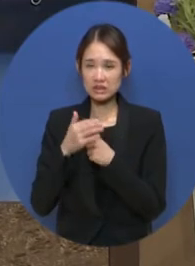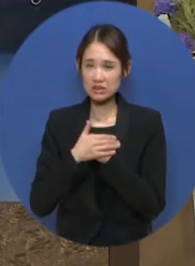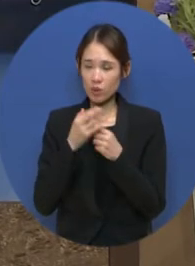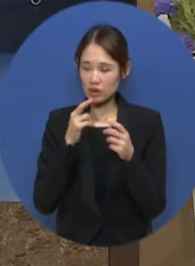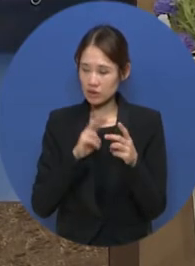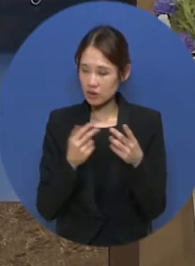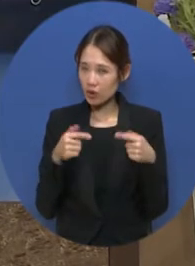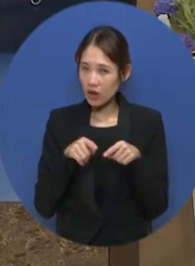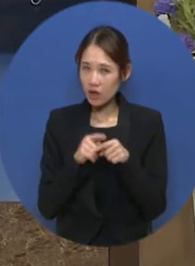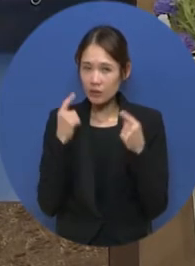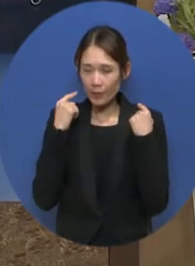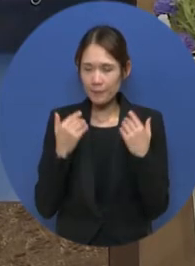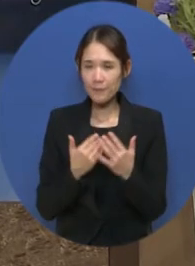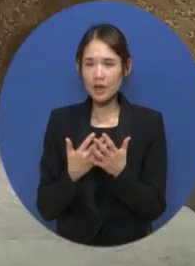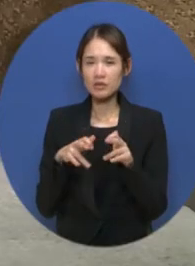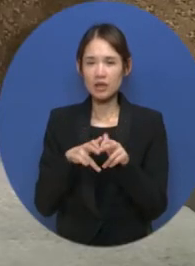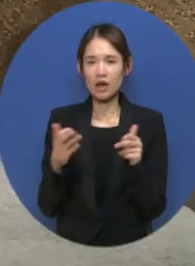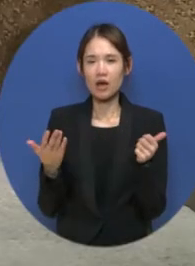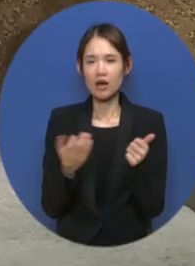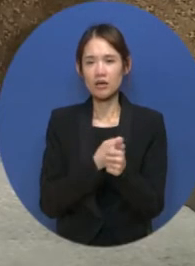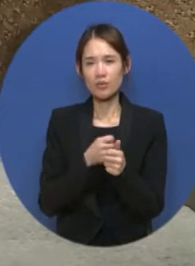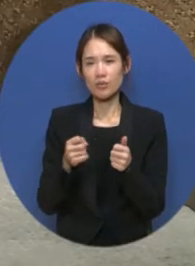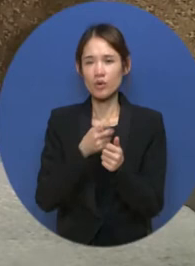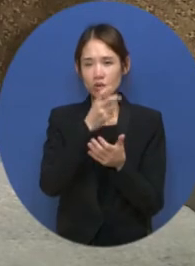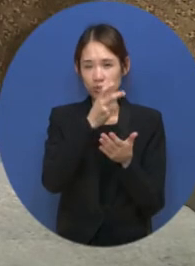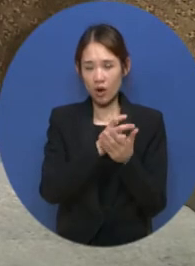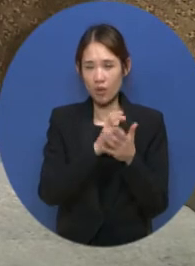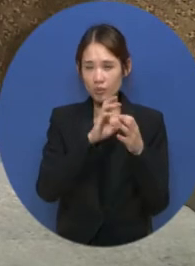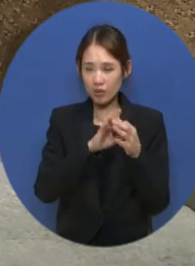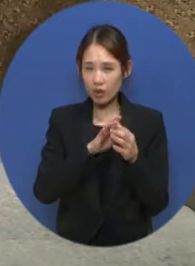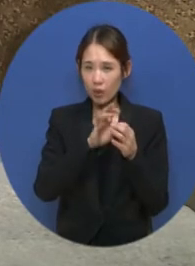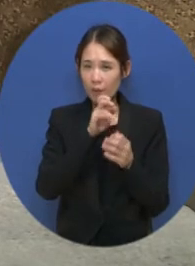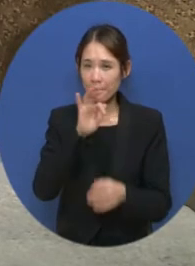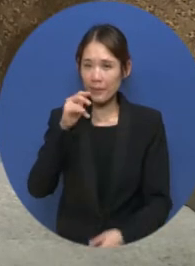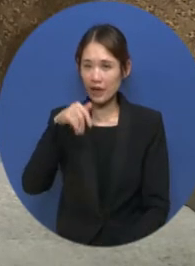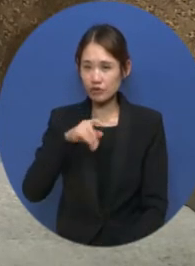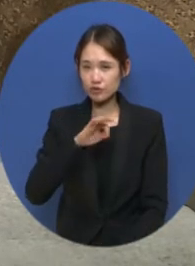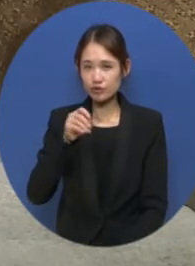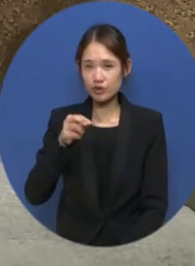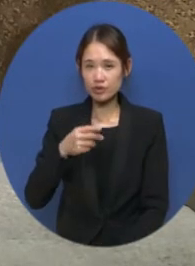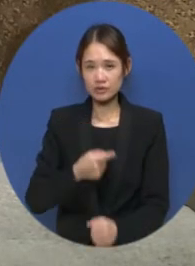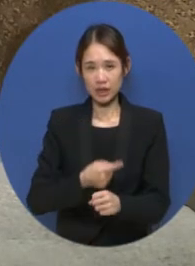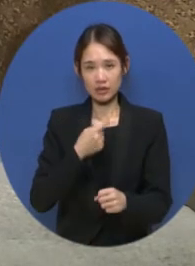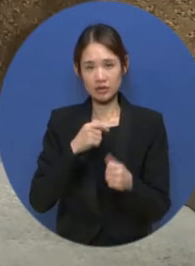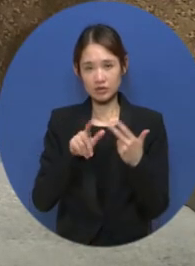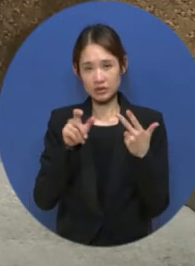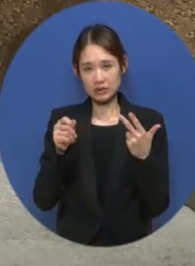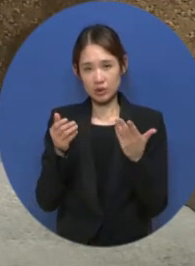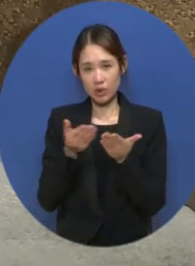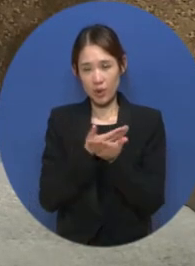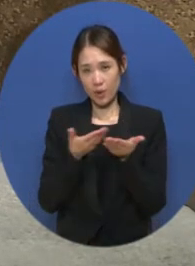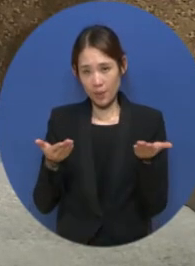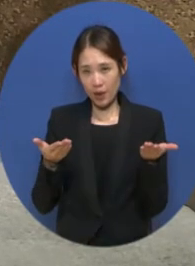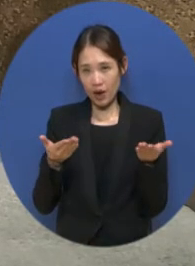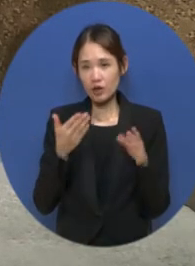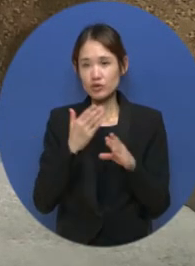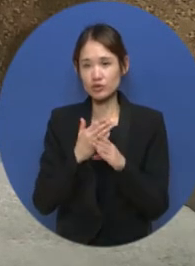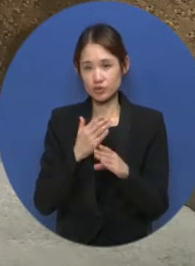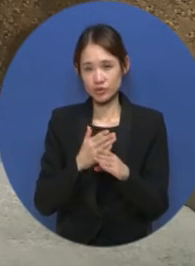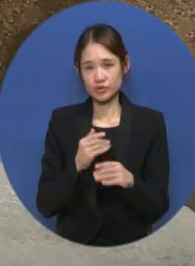센터와 함께 개발한 장애인 학대 사건 법률 지원 메뉴얼이 지난해 7월 배포가 되고 있다고